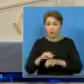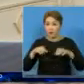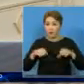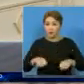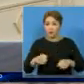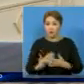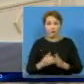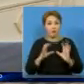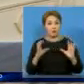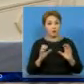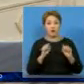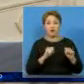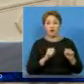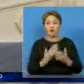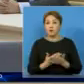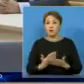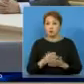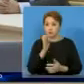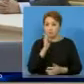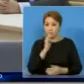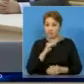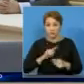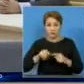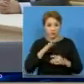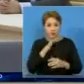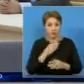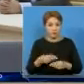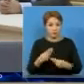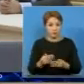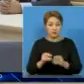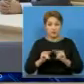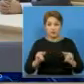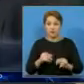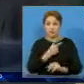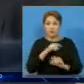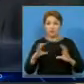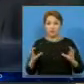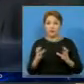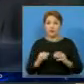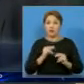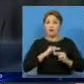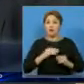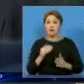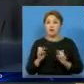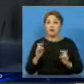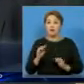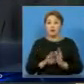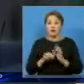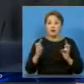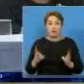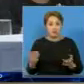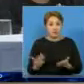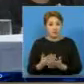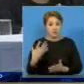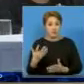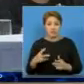толықтай қорғау, оның ішінде жалақының дер кезінде берілуі, педагогтарды медициналық сақтандыру, еңбек қауіпсіздігі, қажет жағдайда екі